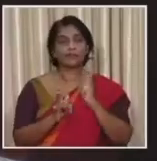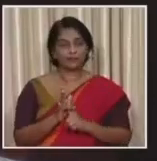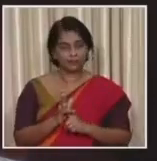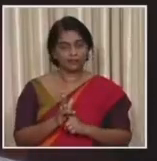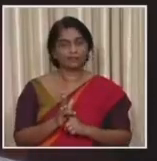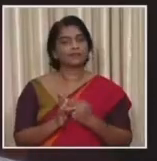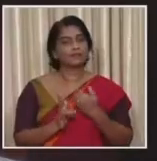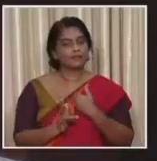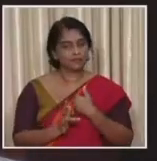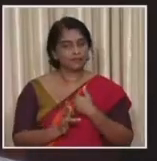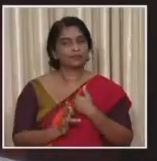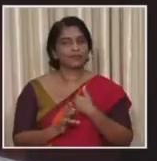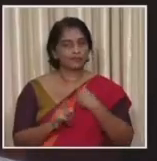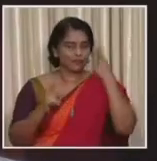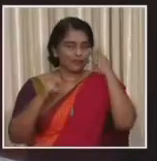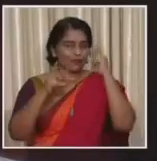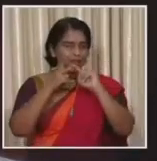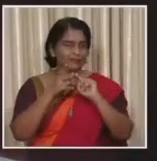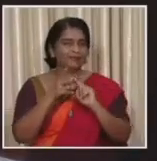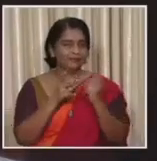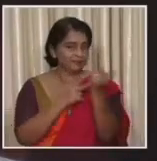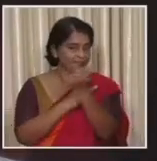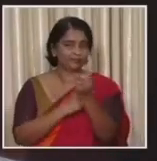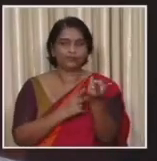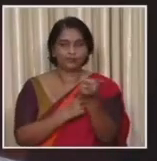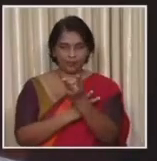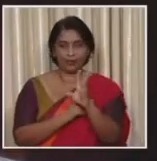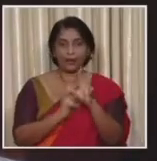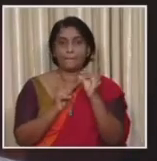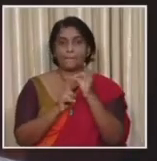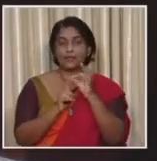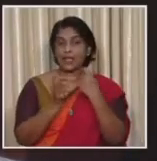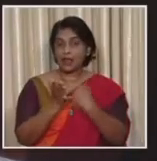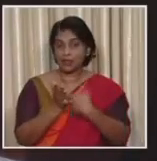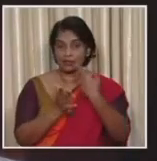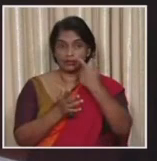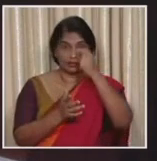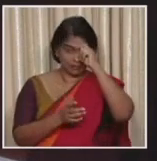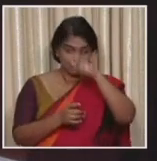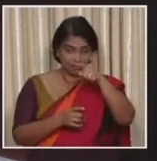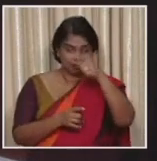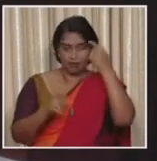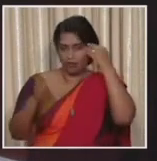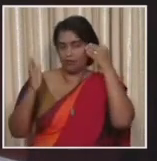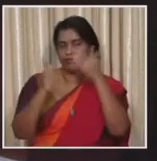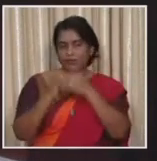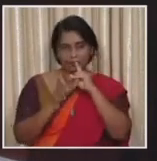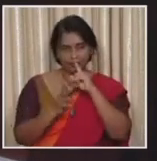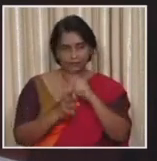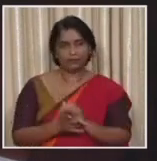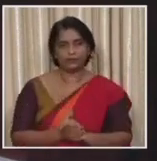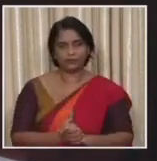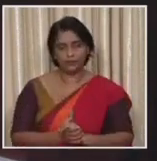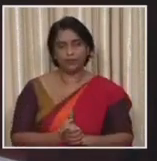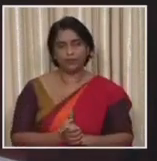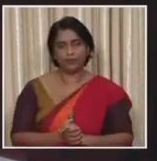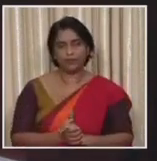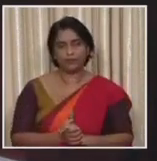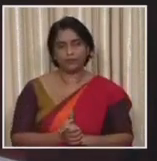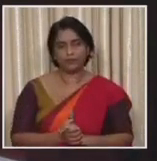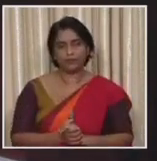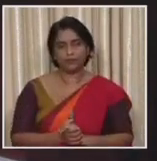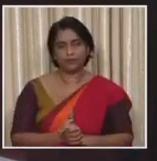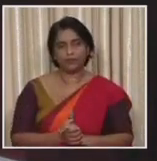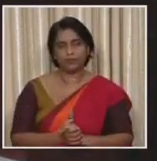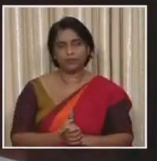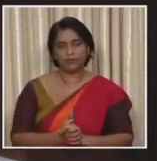මහත්මනි මම මේ කරුණක් ඔබ දෙපළගේ විශේෂම ප්‍රසන්න රත්නක මැතිතුමාගේ අවධානයට යොමු කරනවා ඔබතුමත් නියෝජනය කරන ජනතාවට